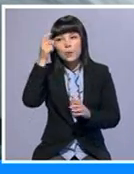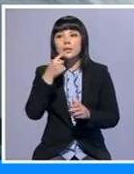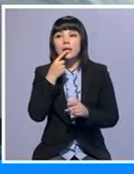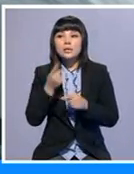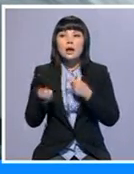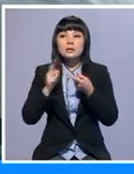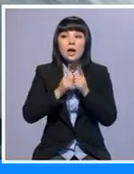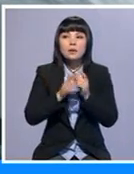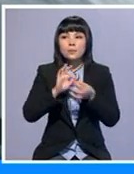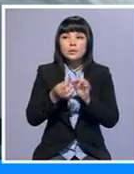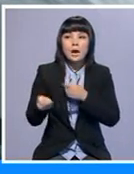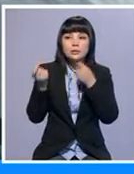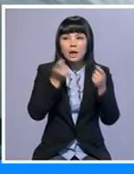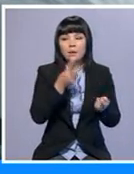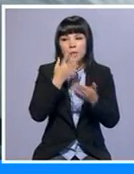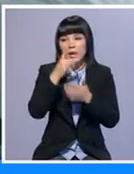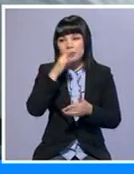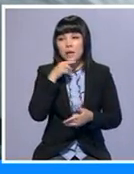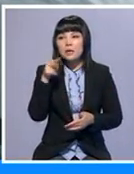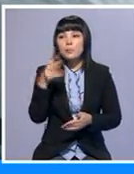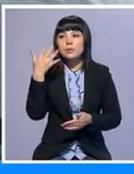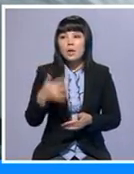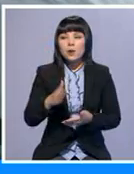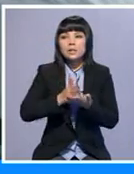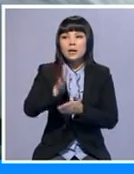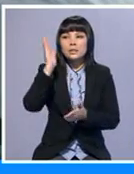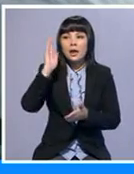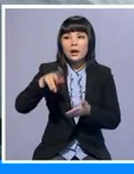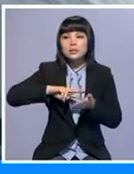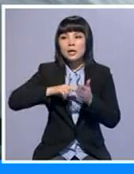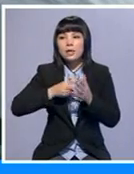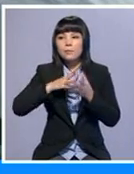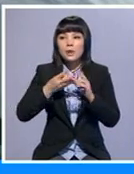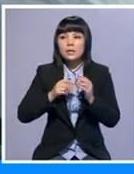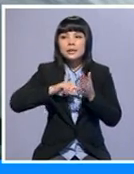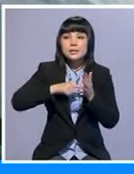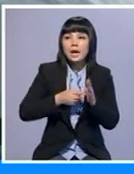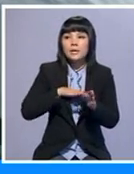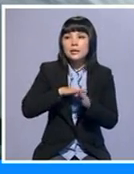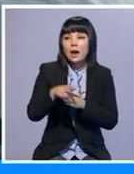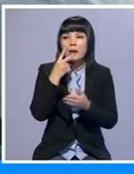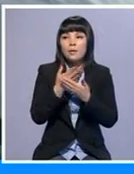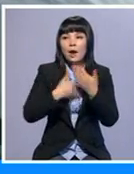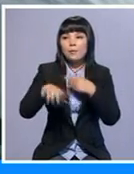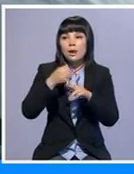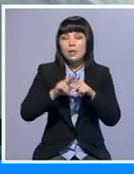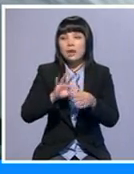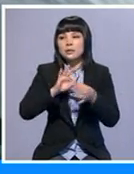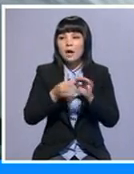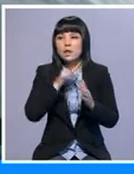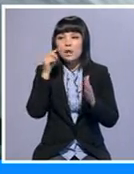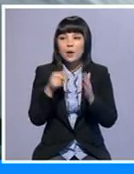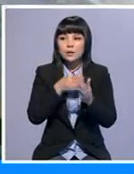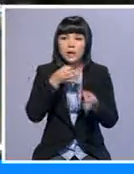әкелді. Қазақстан 2050 стратегиясында белгіленген мақсат пен міндеттер түсіндірілді. Кейін қандастарымыздың көкейінде жүрген